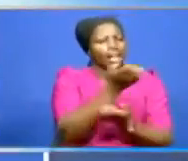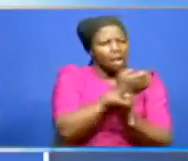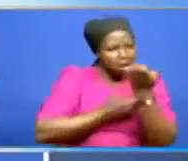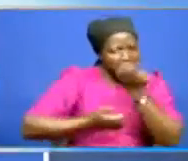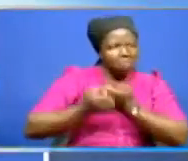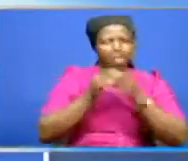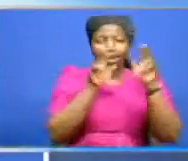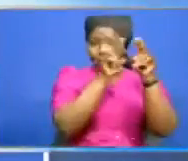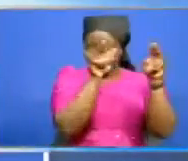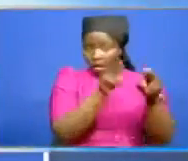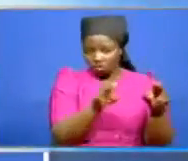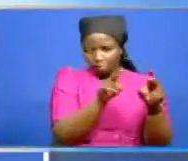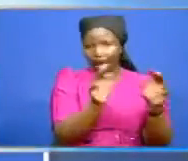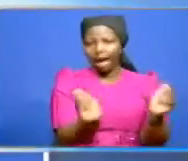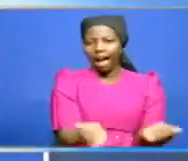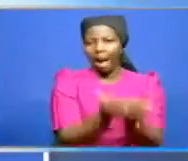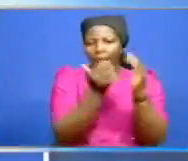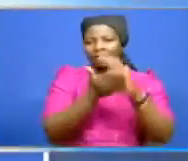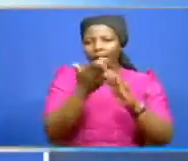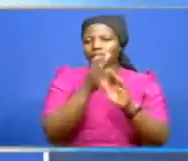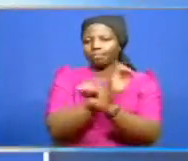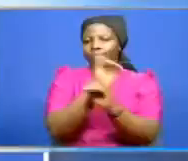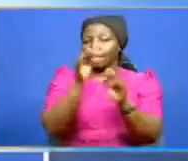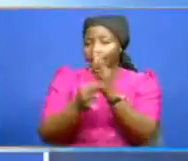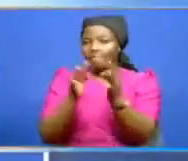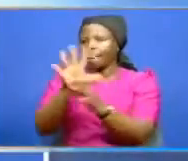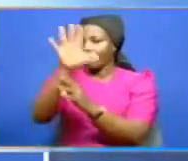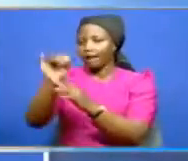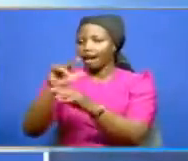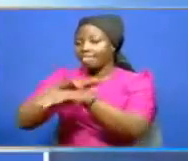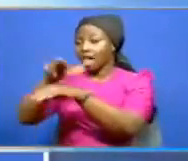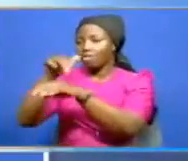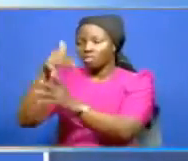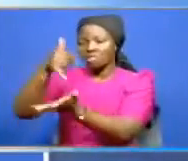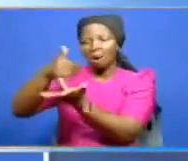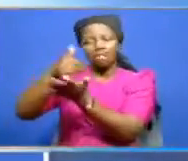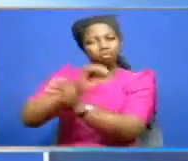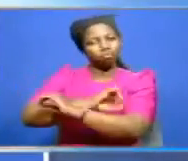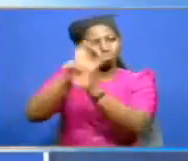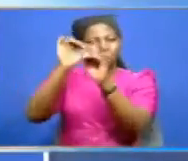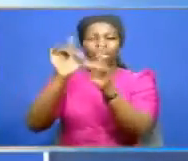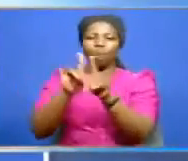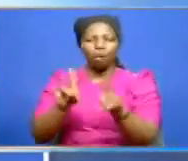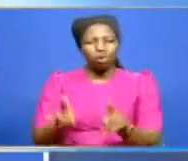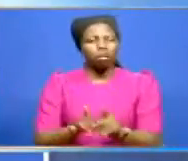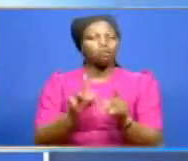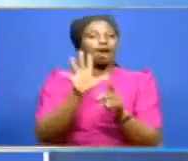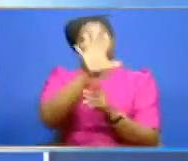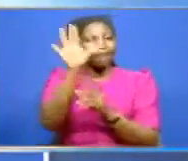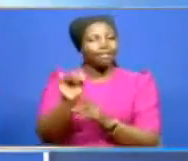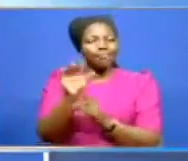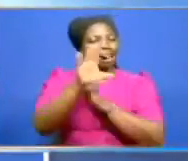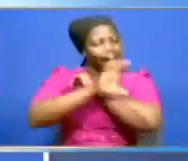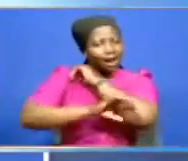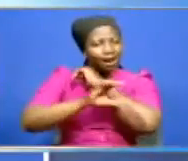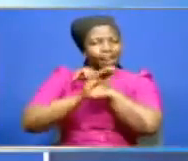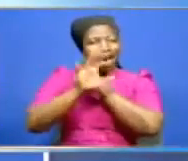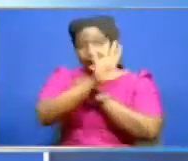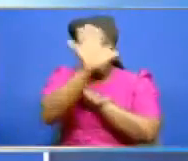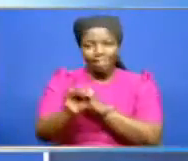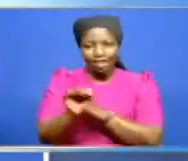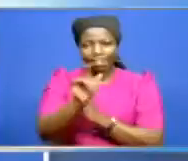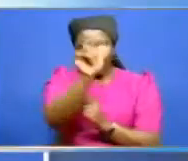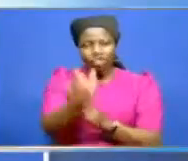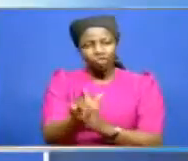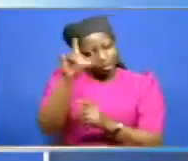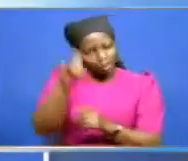kwa haraka endapo mataifa ya Kiafrika hayatahusishwa kwenye harakati hizo, na kwamba bara la Afrika lazima lisaidiwe katika